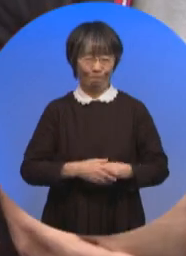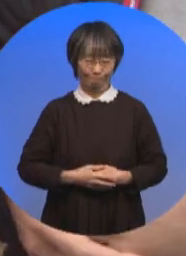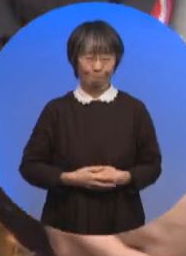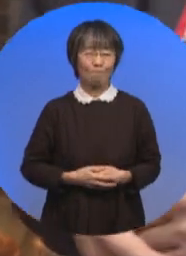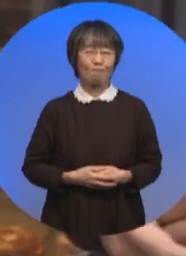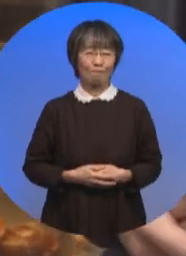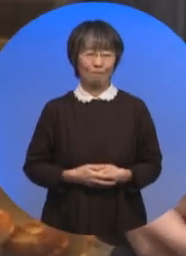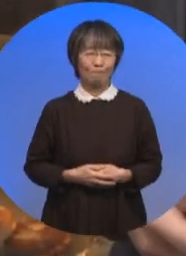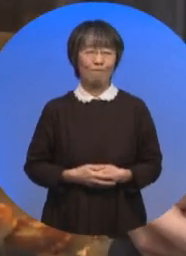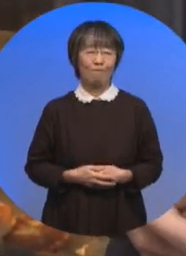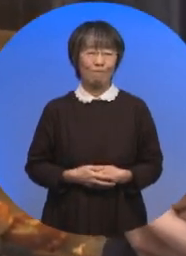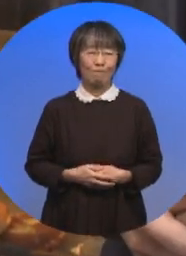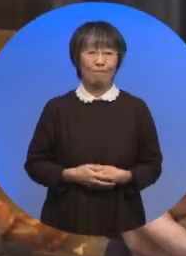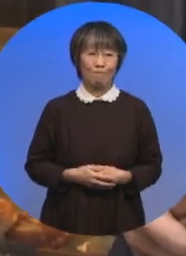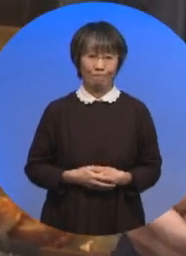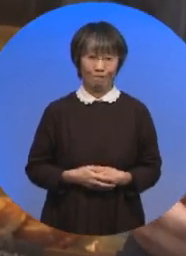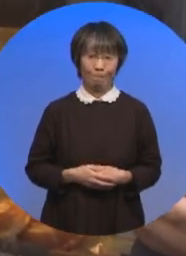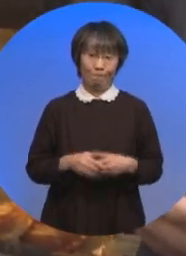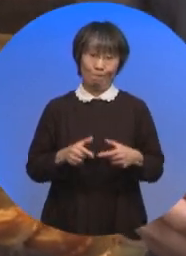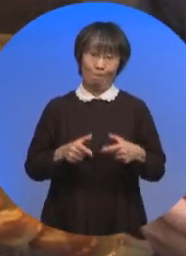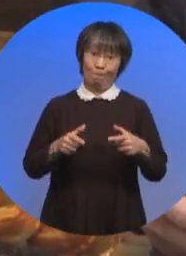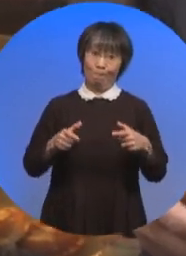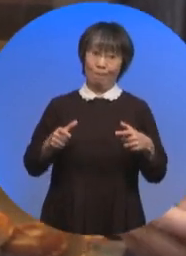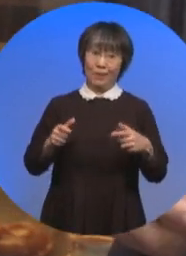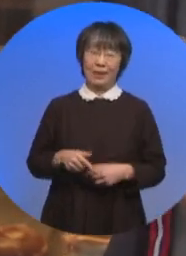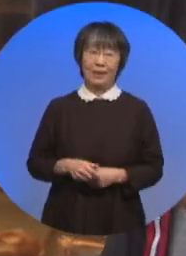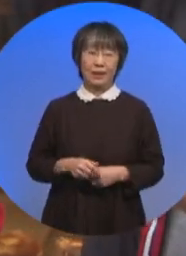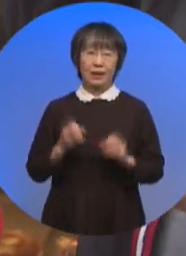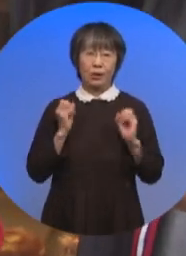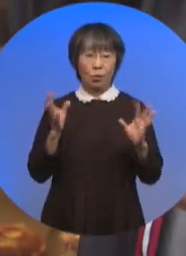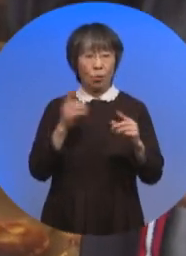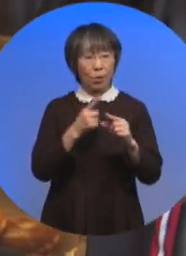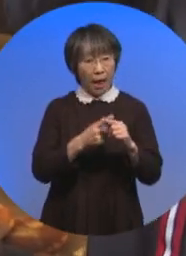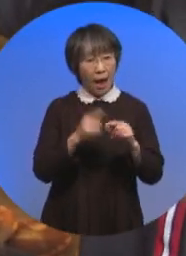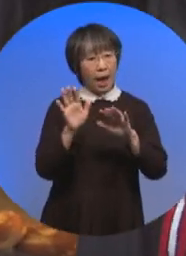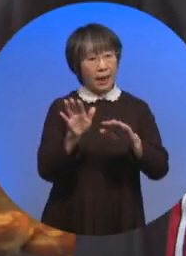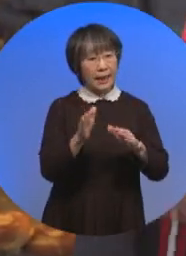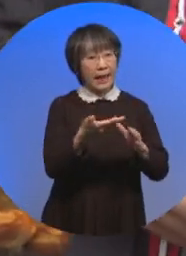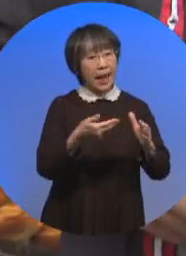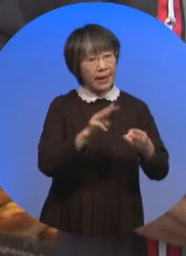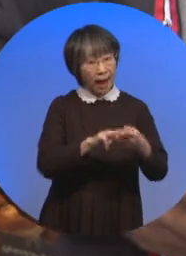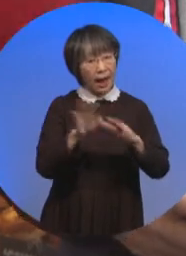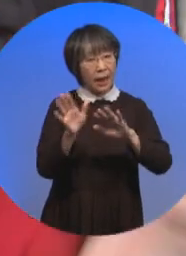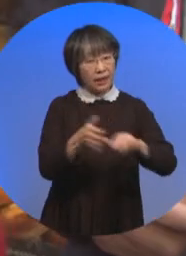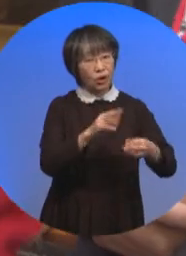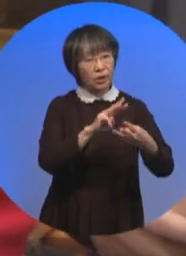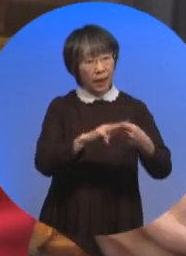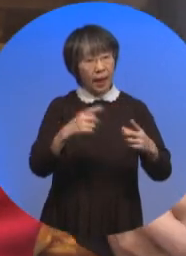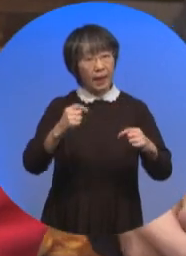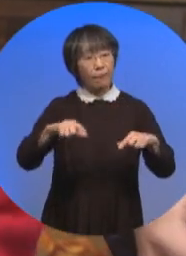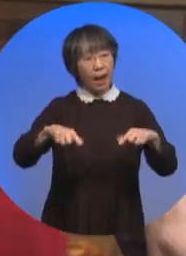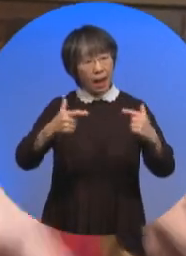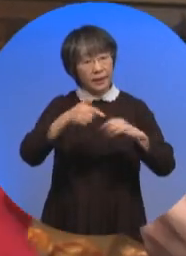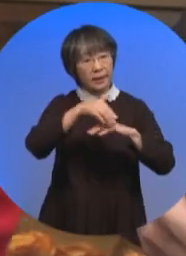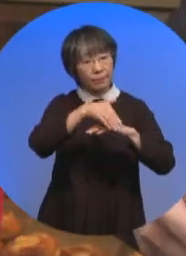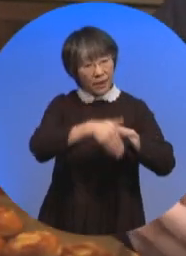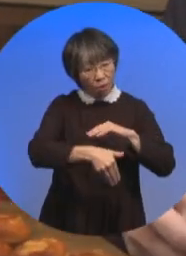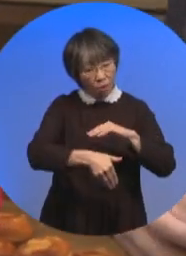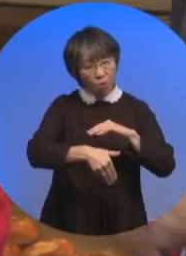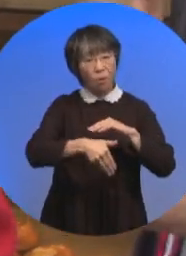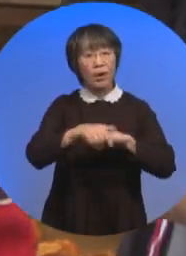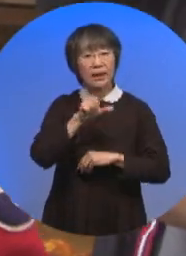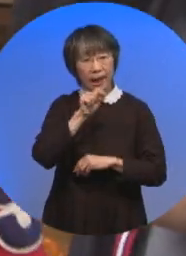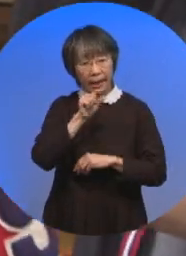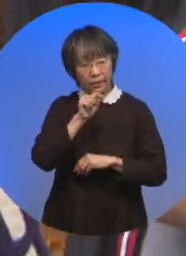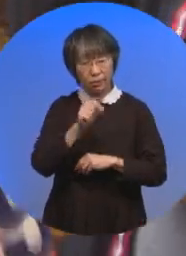まあ、本当にね、もう豊中池田、スイター、茨城、摂津、箕面と六市を回っております。北摂六市を守って回っております。